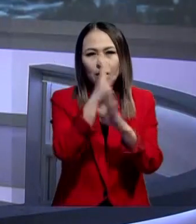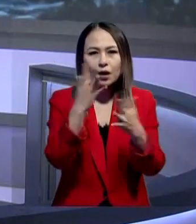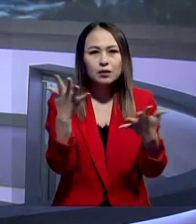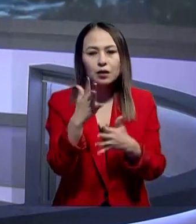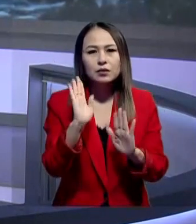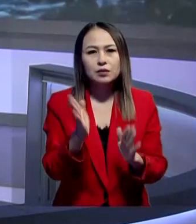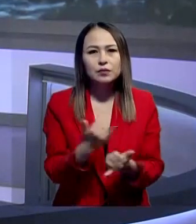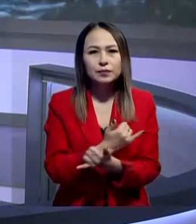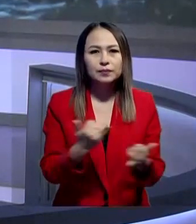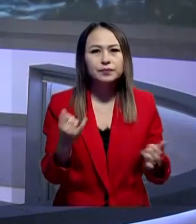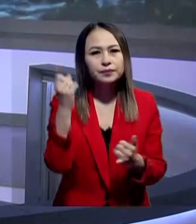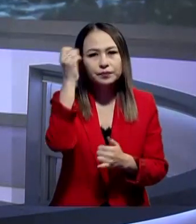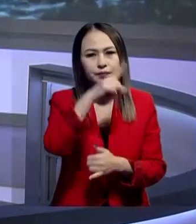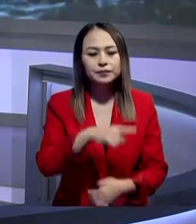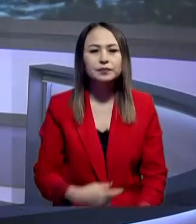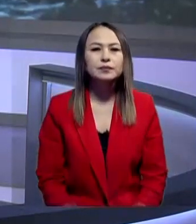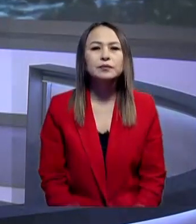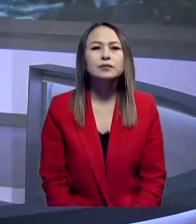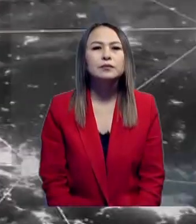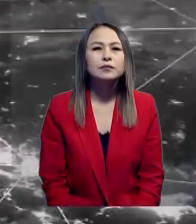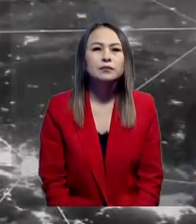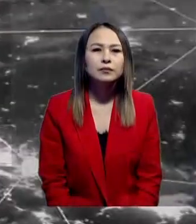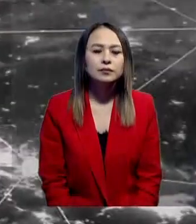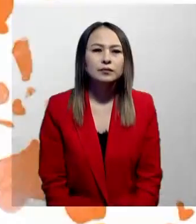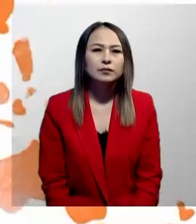климатқа қандай әсері бар? Тілшімізден білейік.